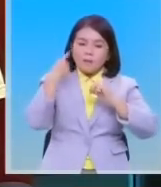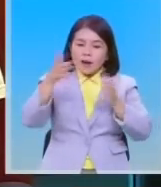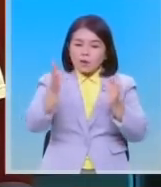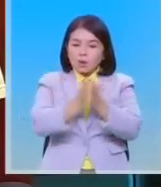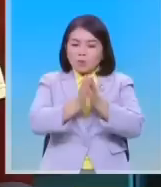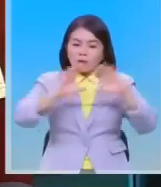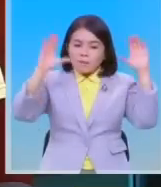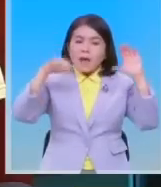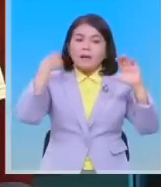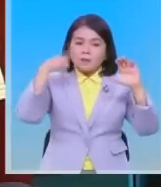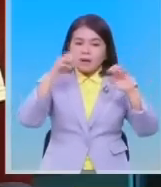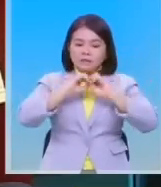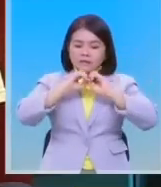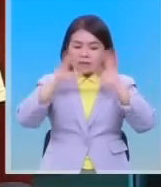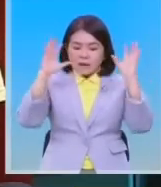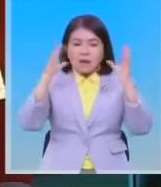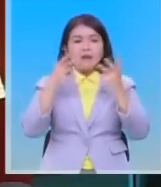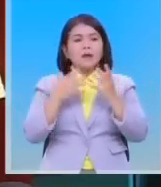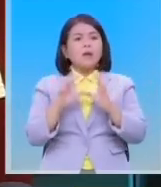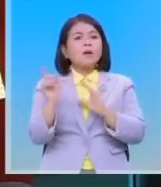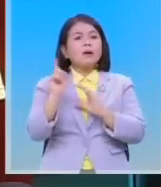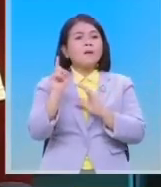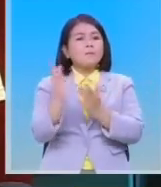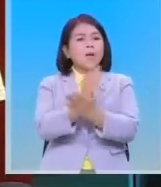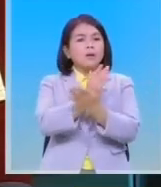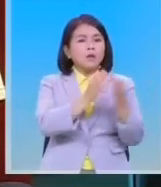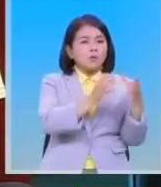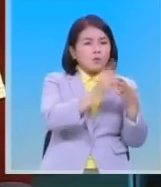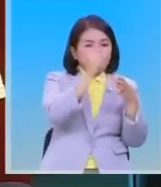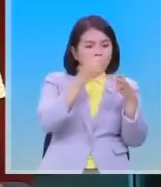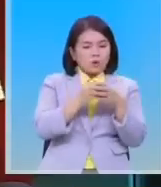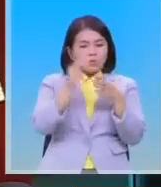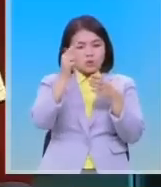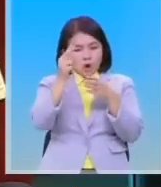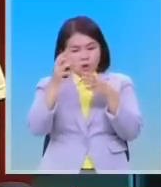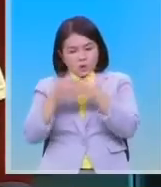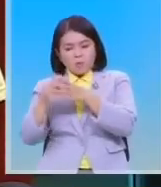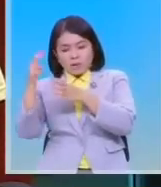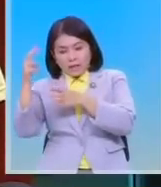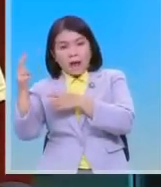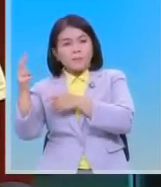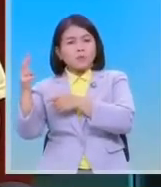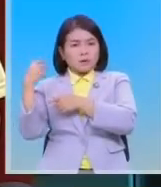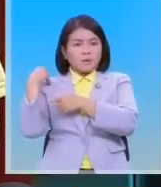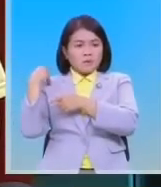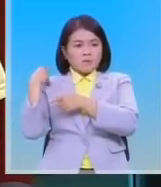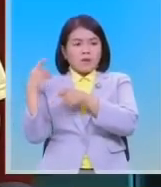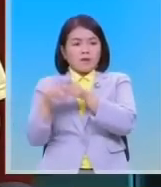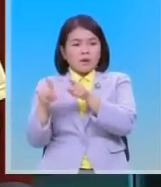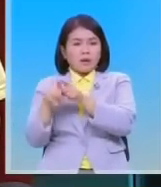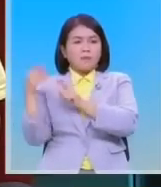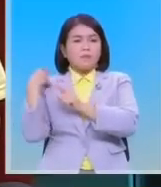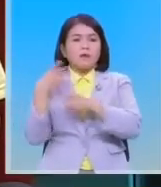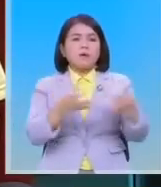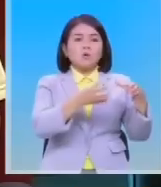ะของการมีขั้วที่3ในการจัดตั้งรัฐบาล ค ือตอนนี้มีขั้ว1 น ะที่พลังประชารัฐนะขั้ว2นะคะ